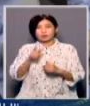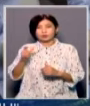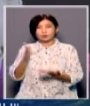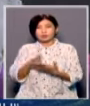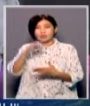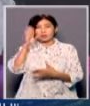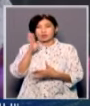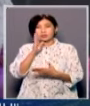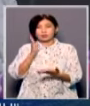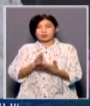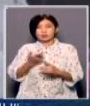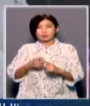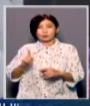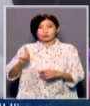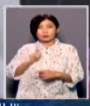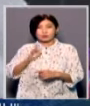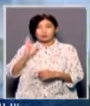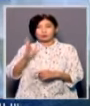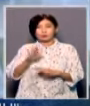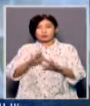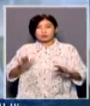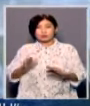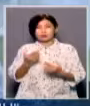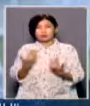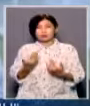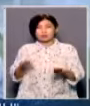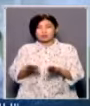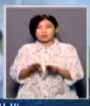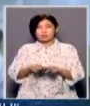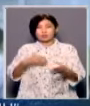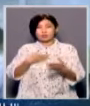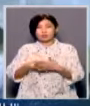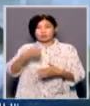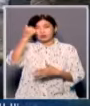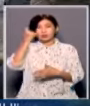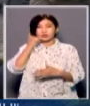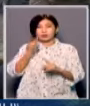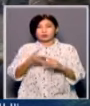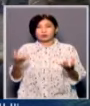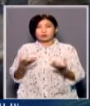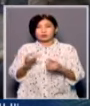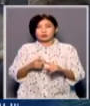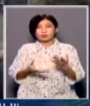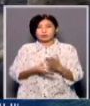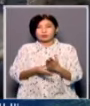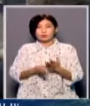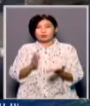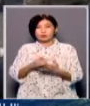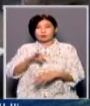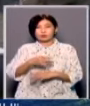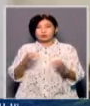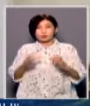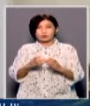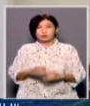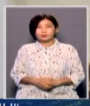стоит родитель, который возлагает надежды на будущее детей. Они также выразили свою признательность за заботу, поддержанную спонсором нефтяной